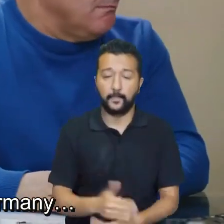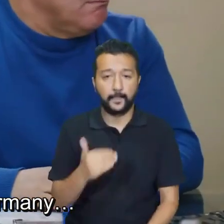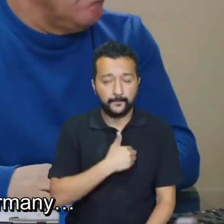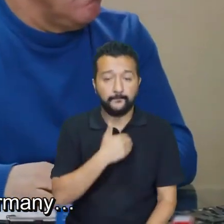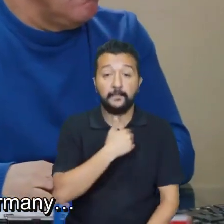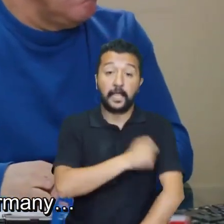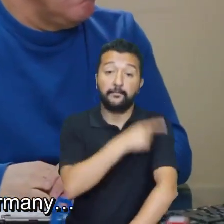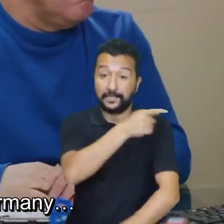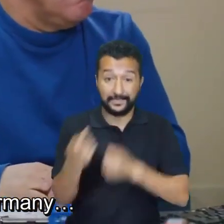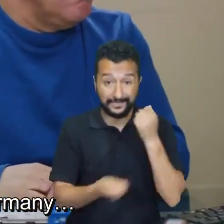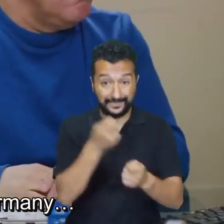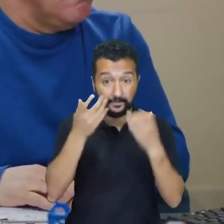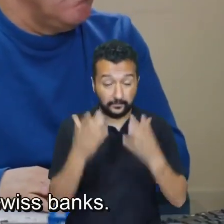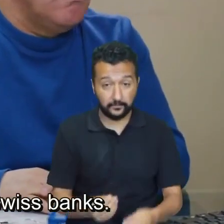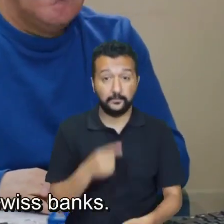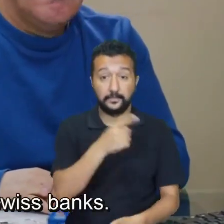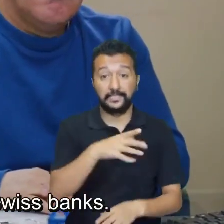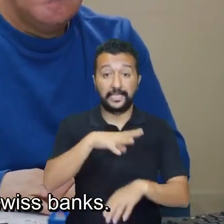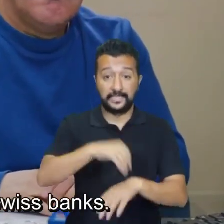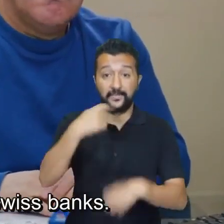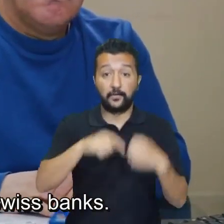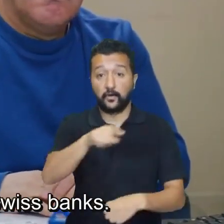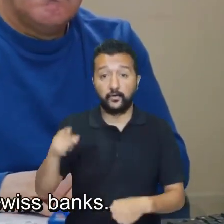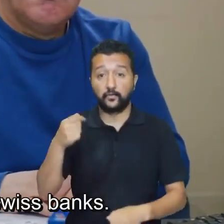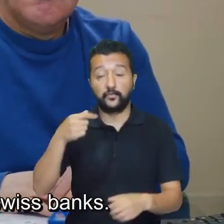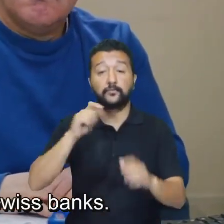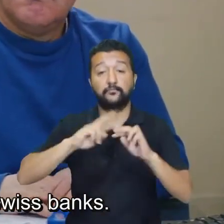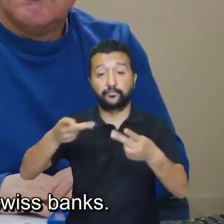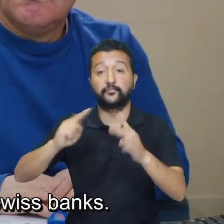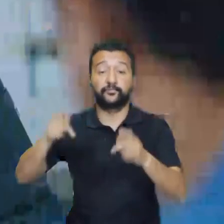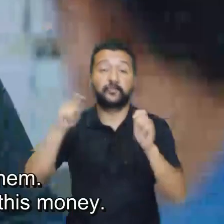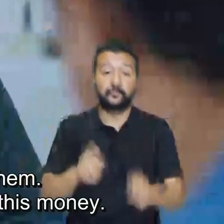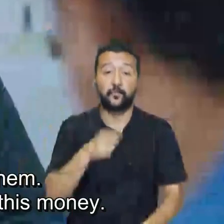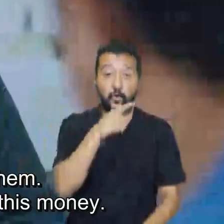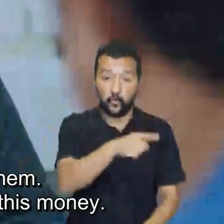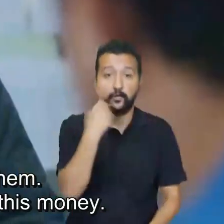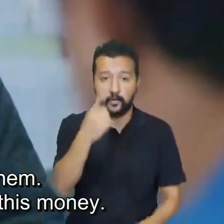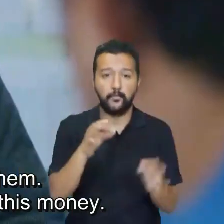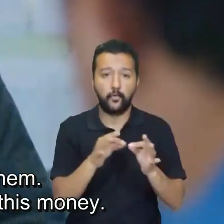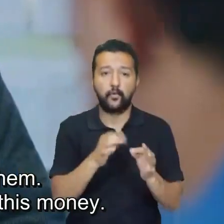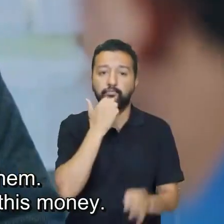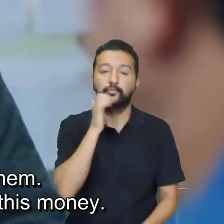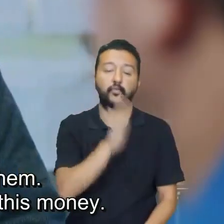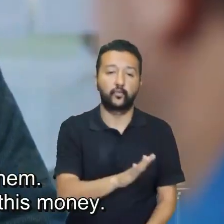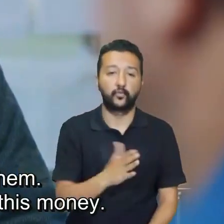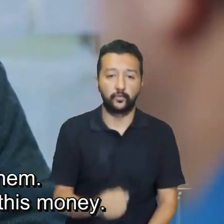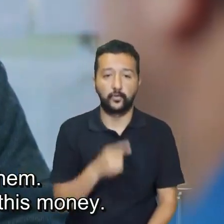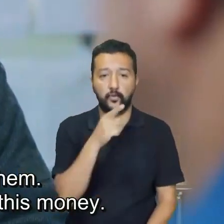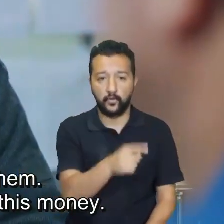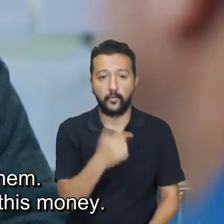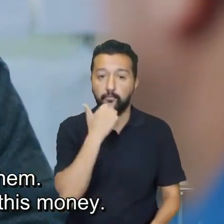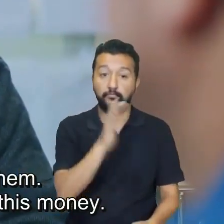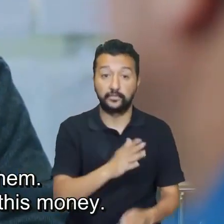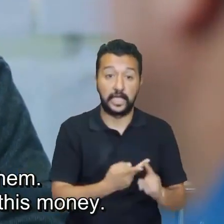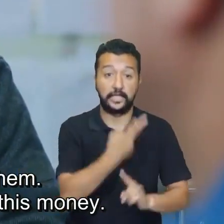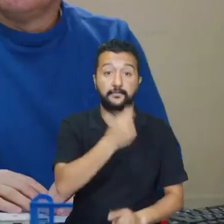ben Almanya'da çalışırken İsviçre bankalarına bir sürü para transfer ettim. Onlara bir bloke kondu. O